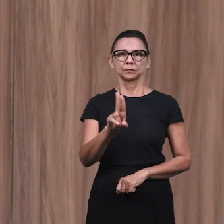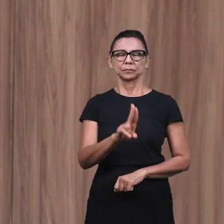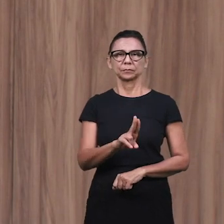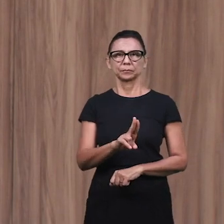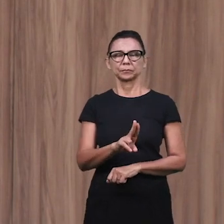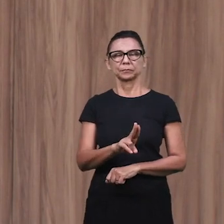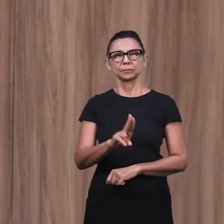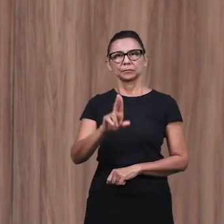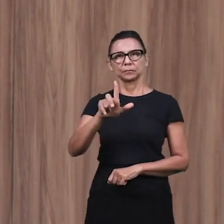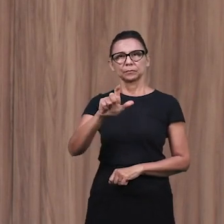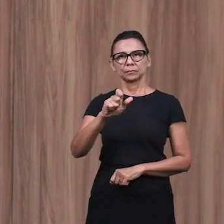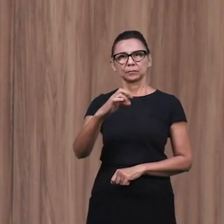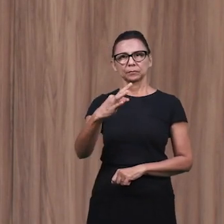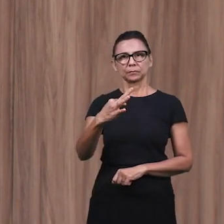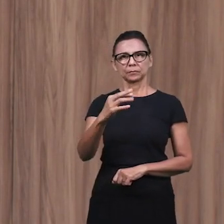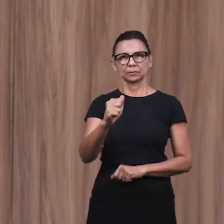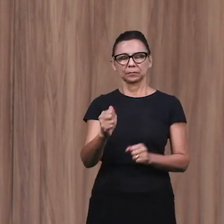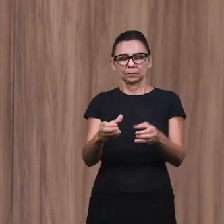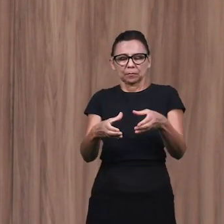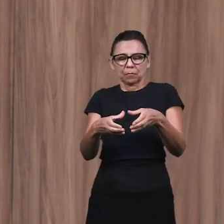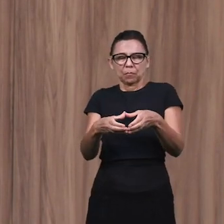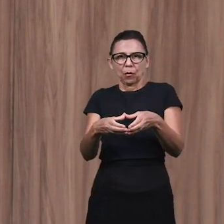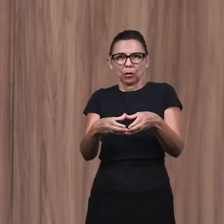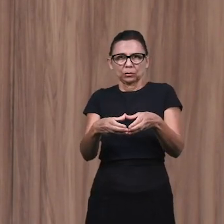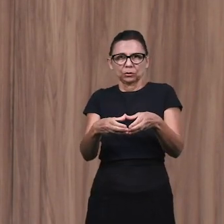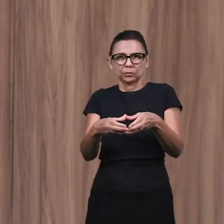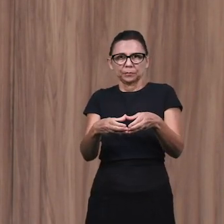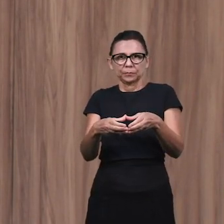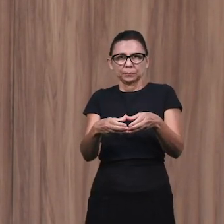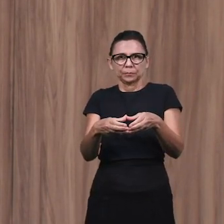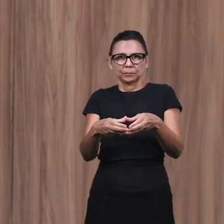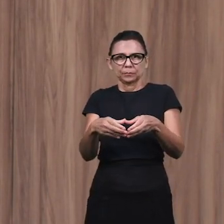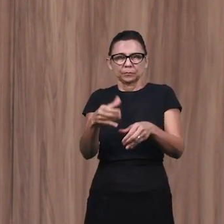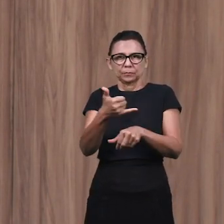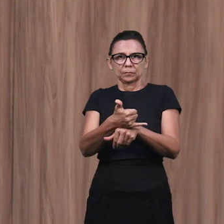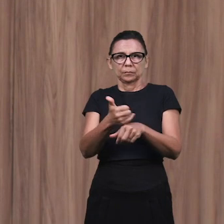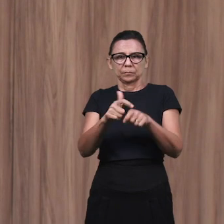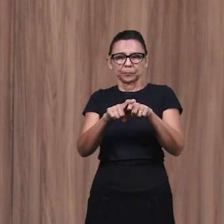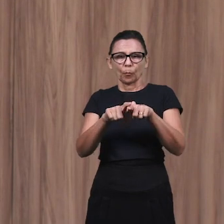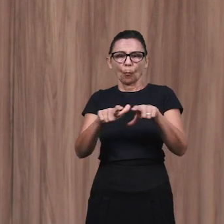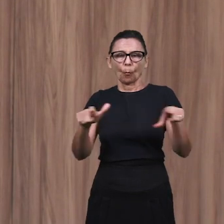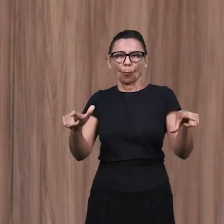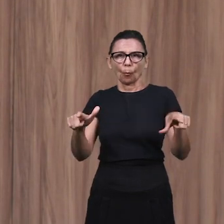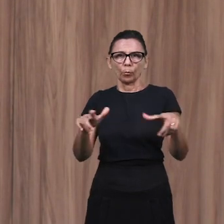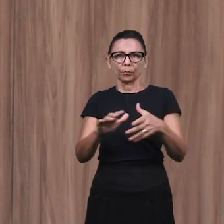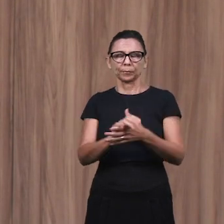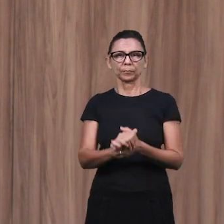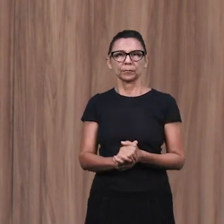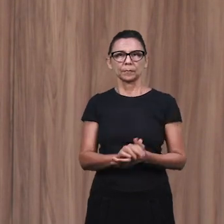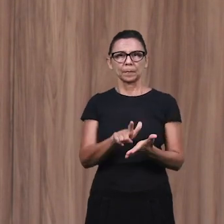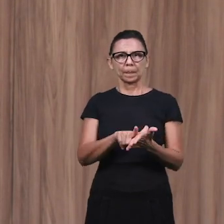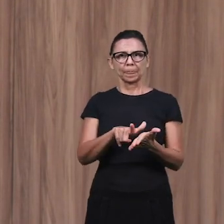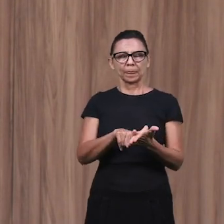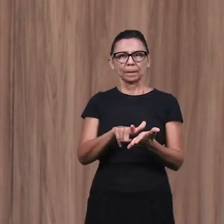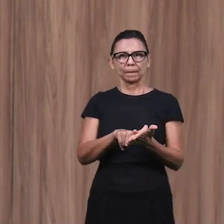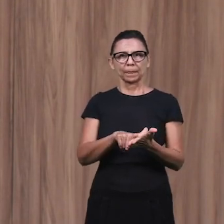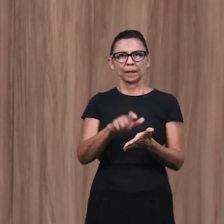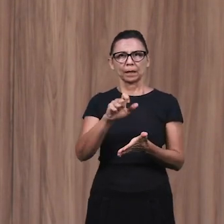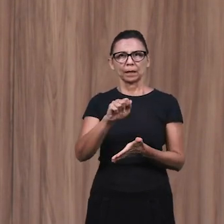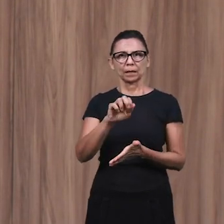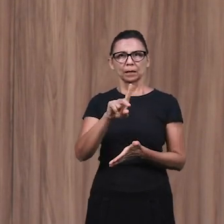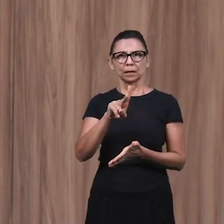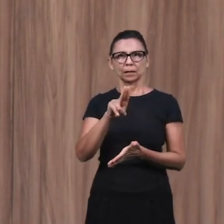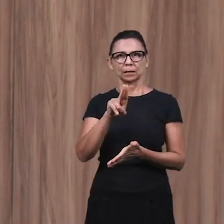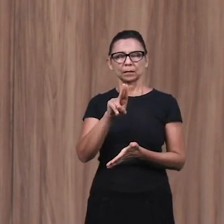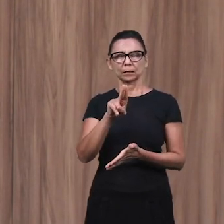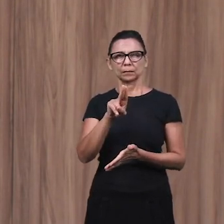utilisé donc un pot aluminium vide, le papier en aluminium